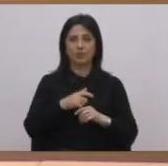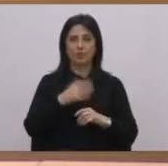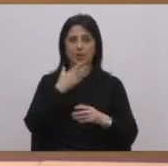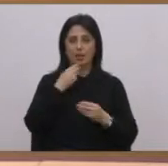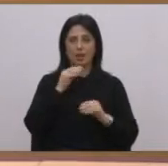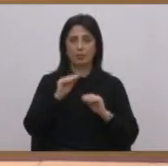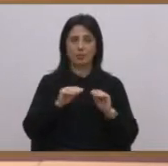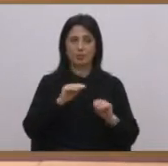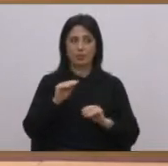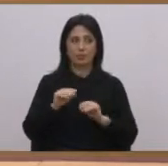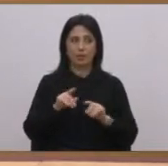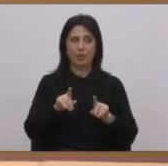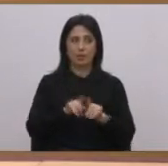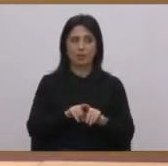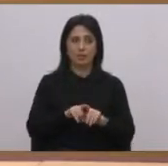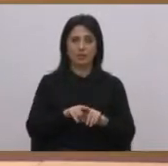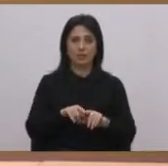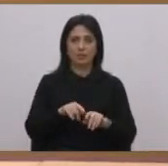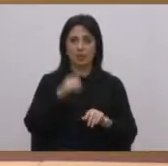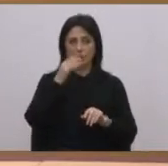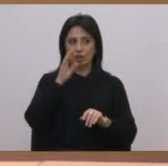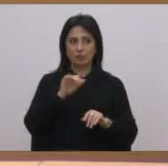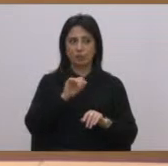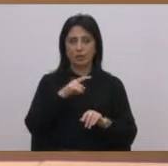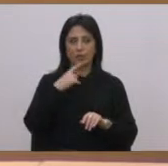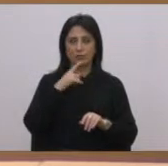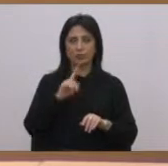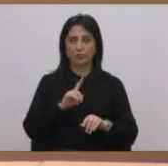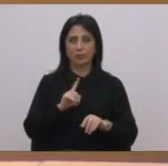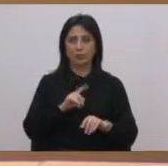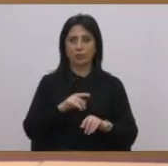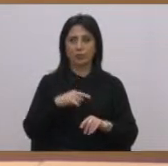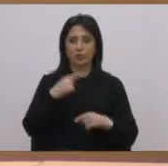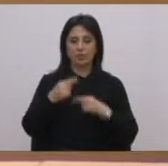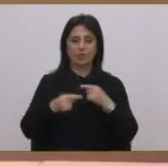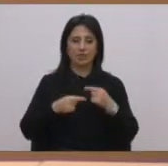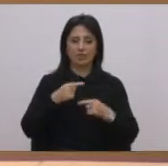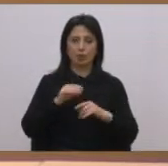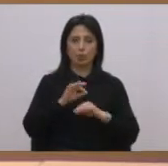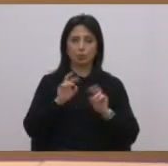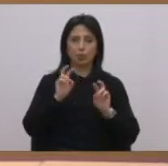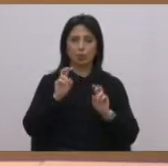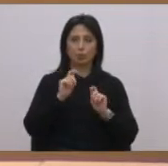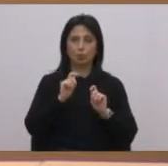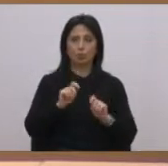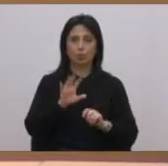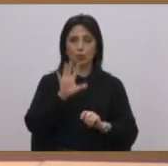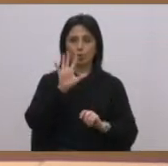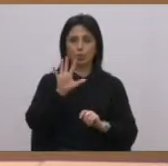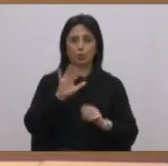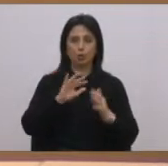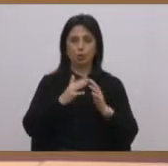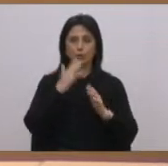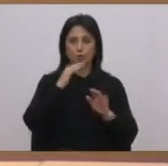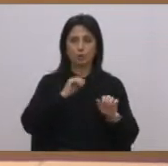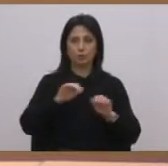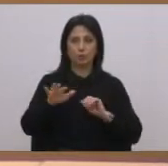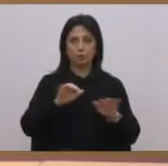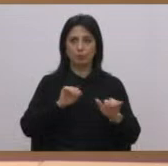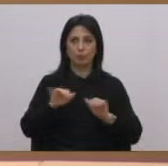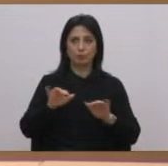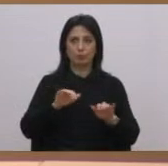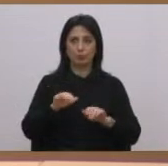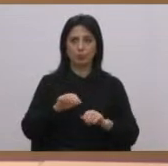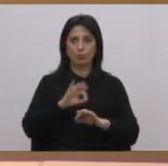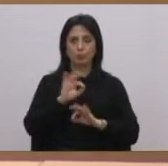გალამაზდა. ასევე არ შემიძლია არ აღნიშნო საუკუნის პროექტად წოდებული ხუთი სოფლის